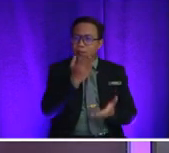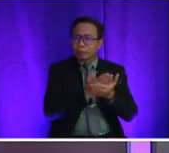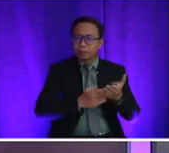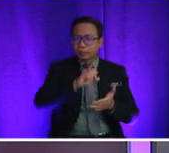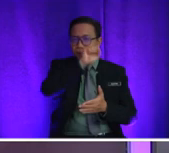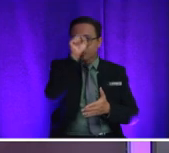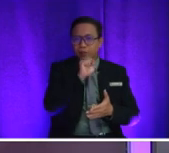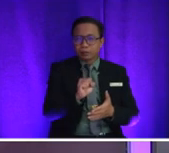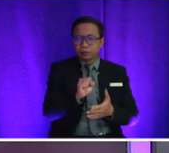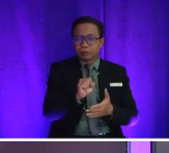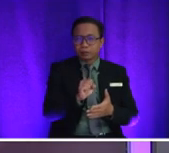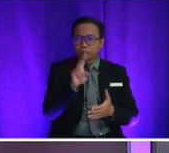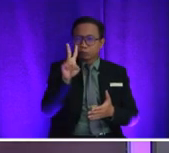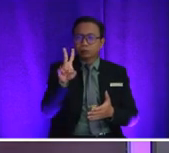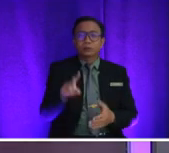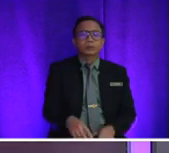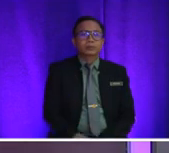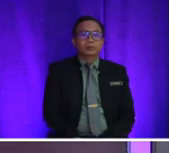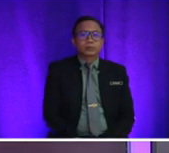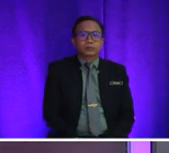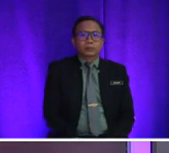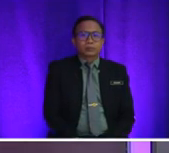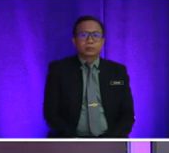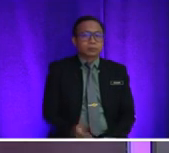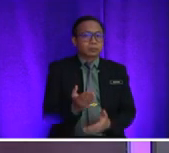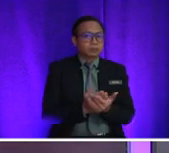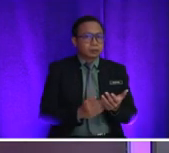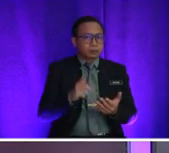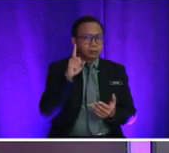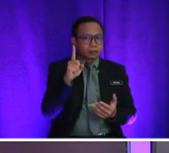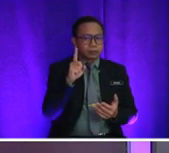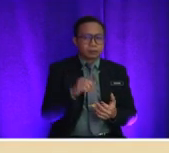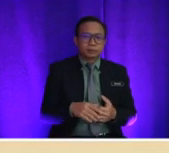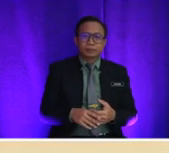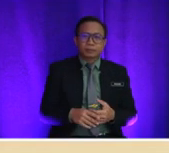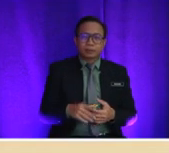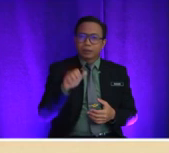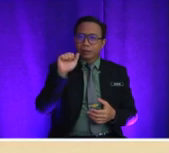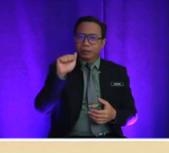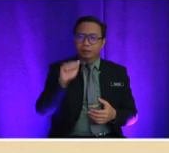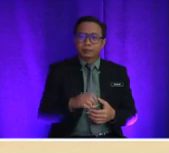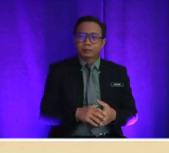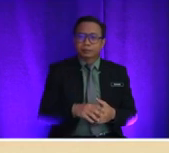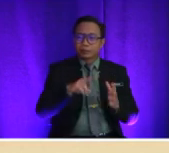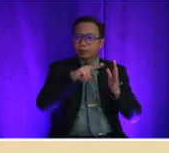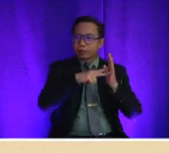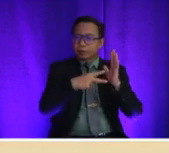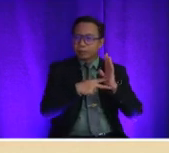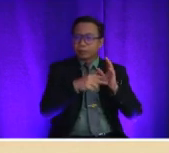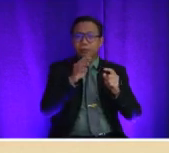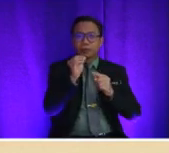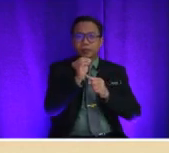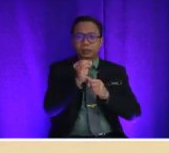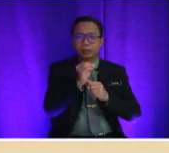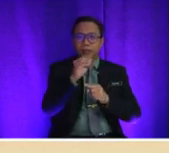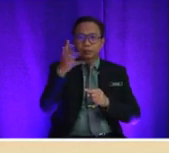soalnya dibagikan kepada dus Oke bagian yang pertama adalah bagian e yang membawa Makkah